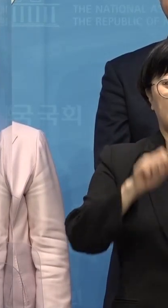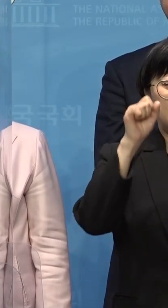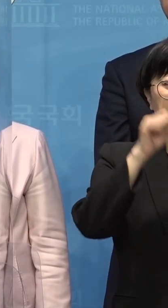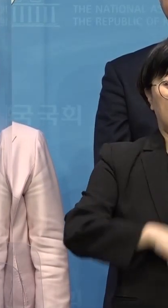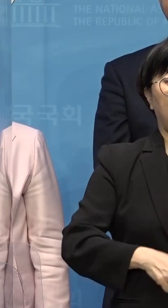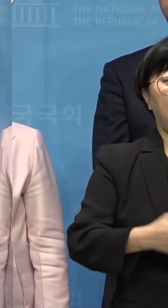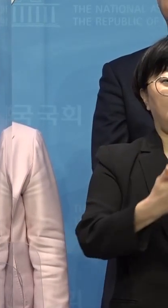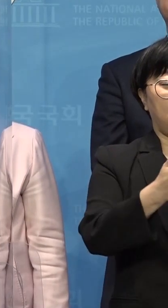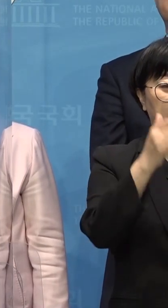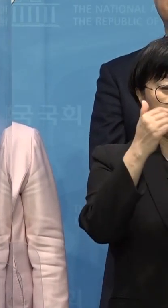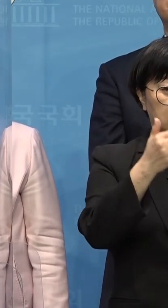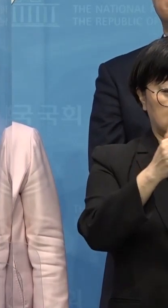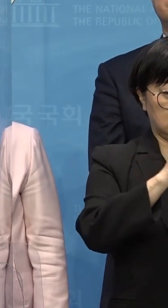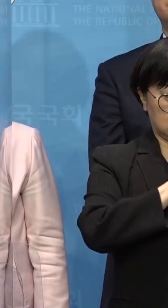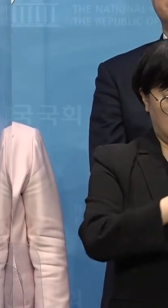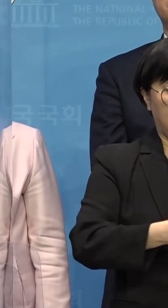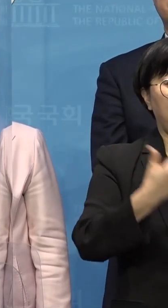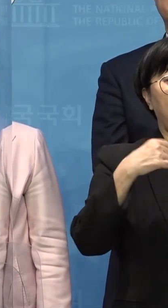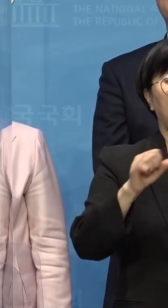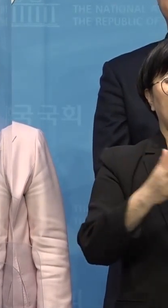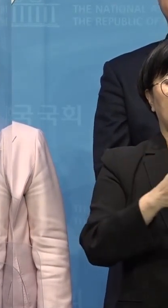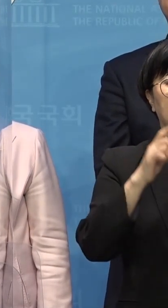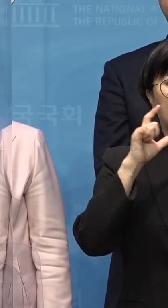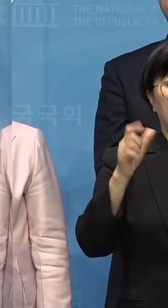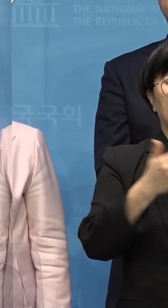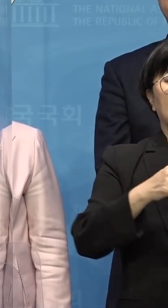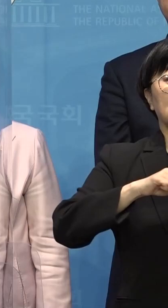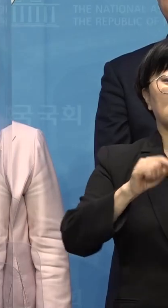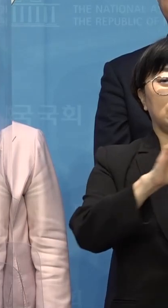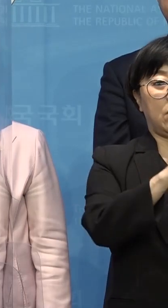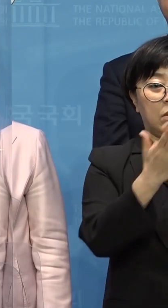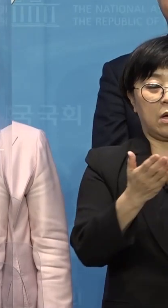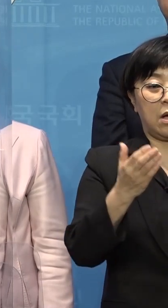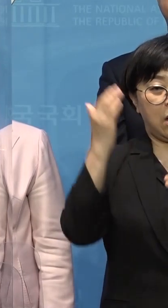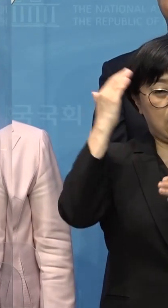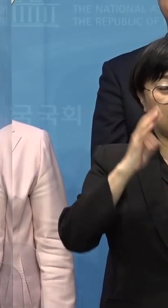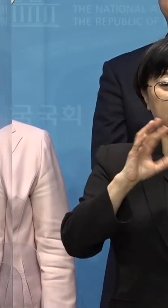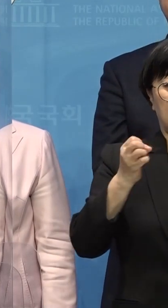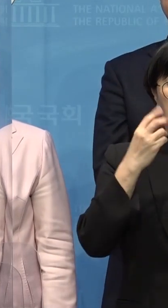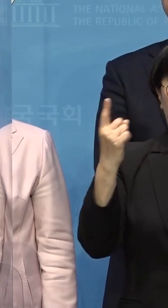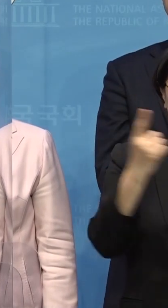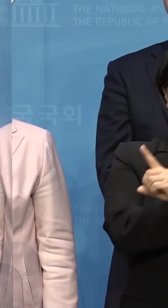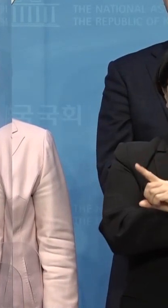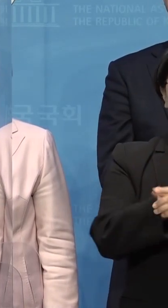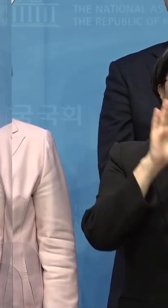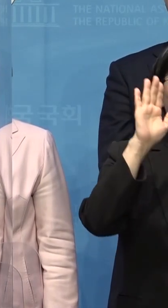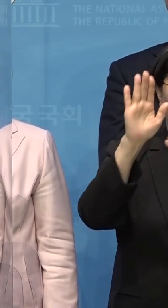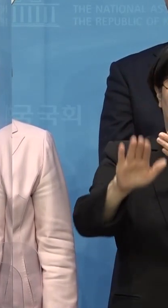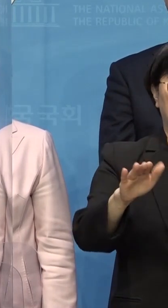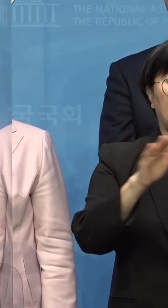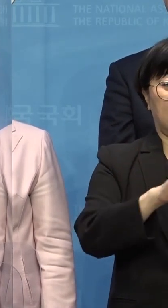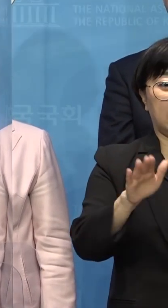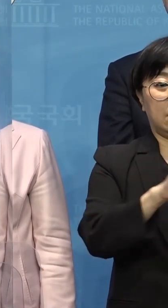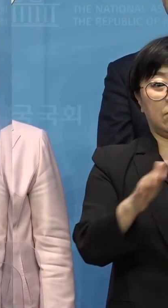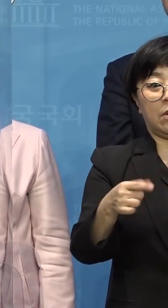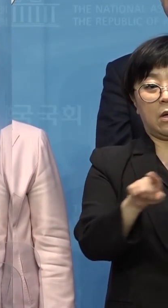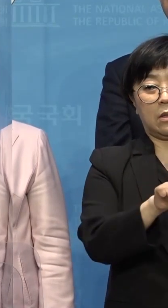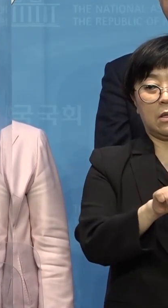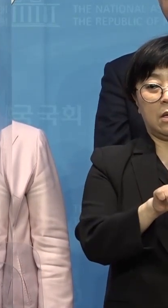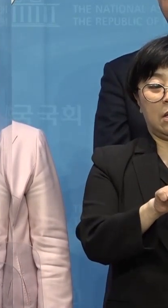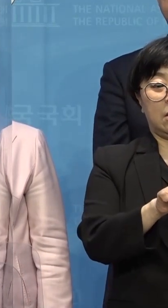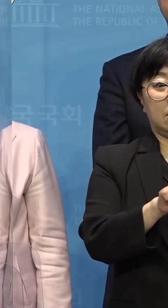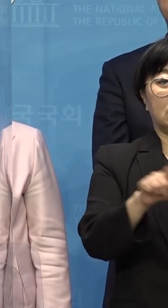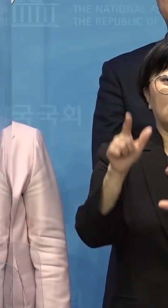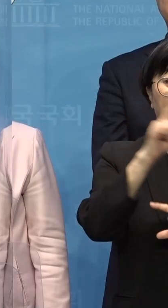특권 포기 서약이 정치 변화와 혁신은 물론 대한민국의 개혁과 미래 대응 역량을 한